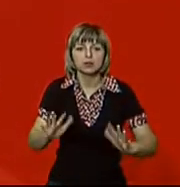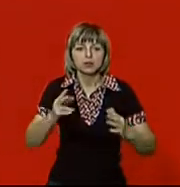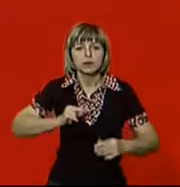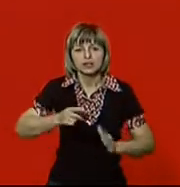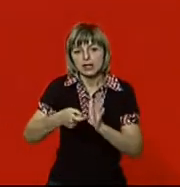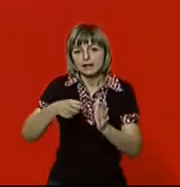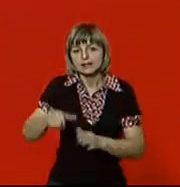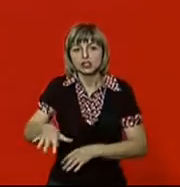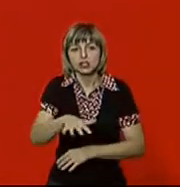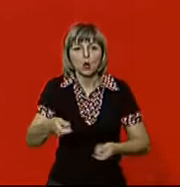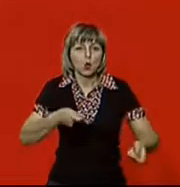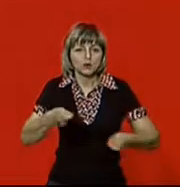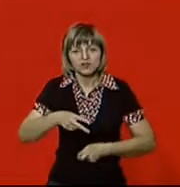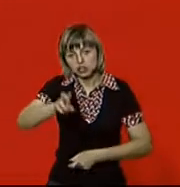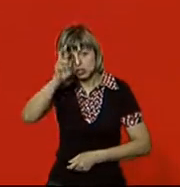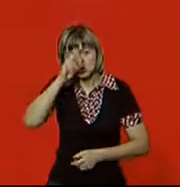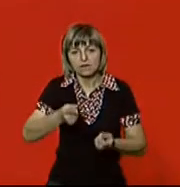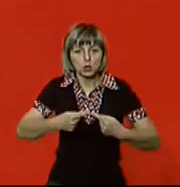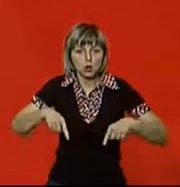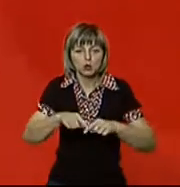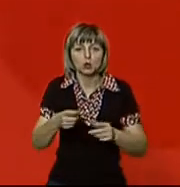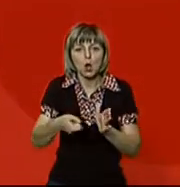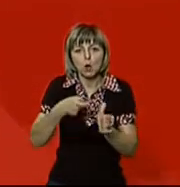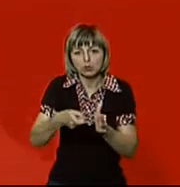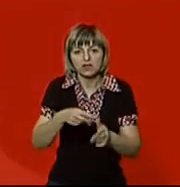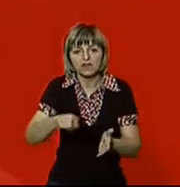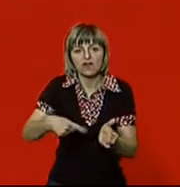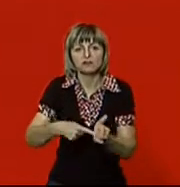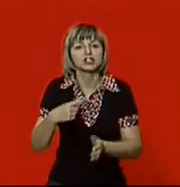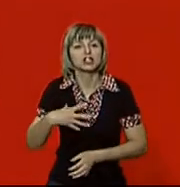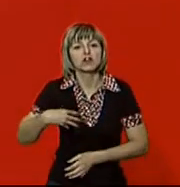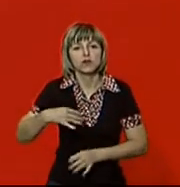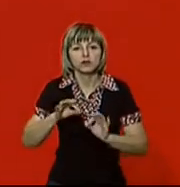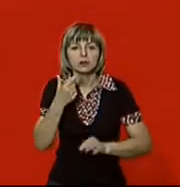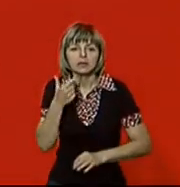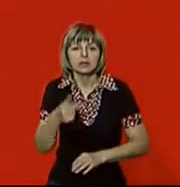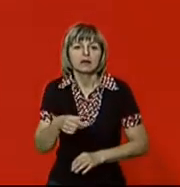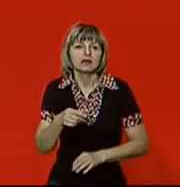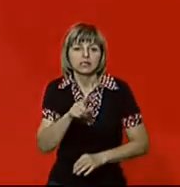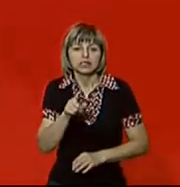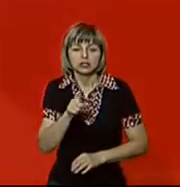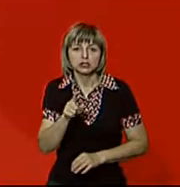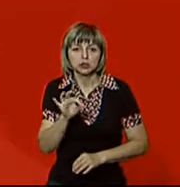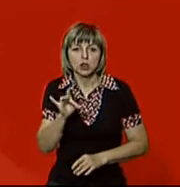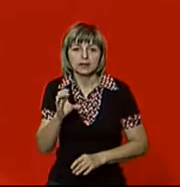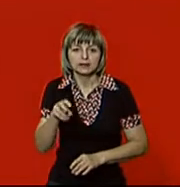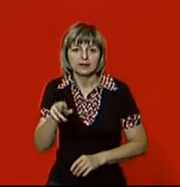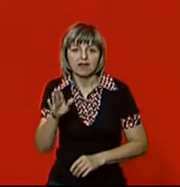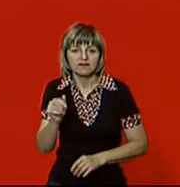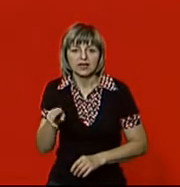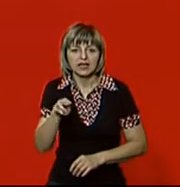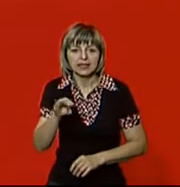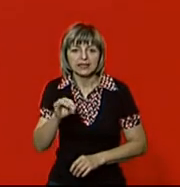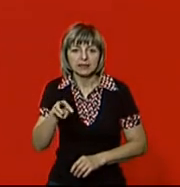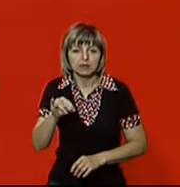працювали слідчі територіального управління Державного бюро розслідувань у місті Львові. Про це розповіла речниця ДБР Зорислава Тивін. Вона підтвердила, що